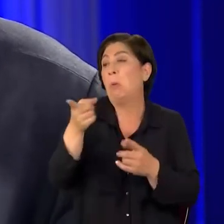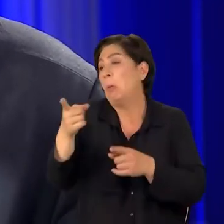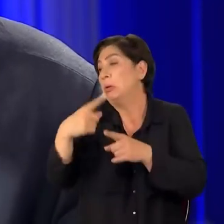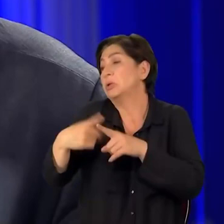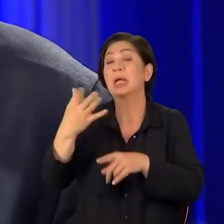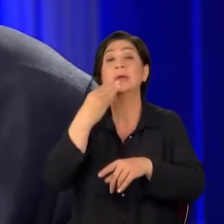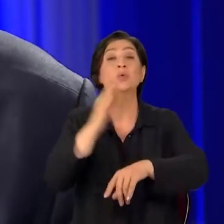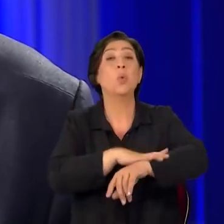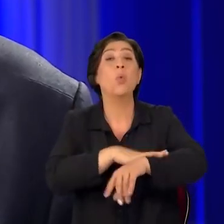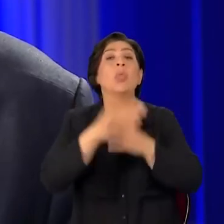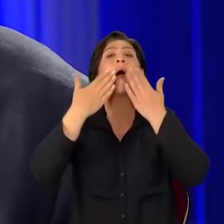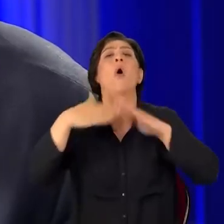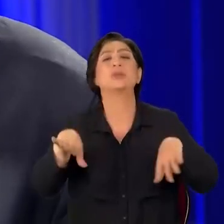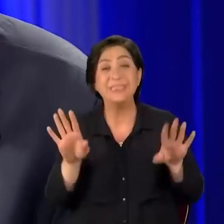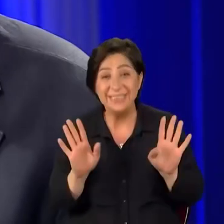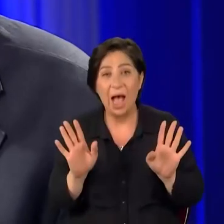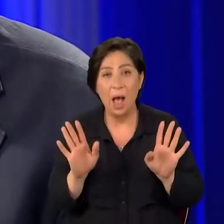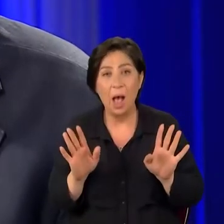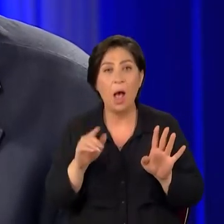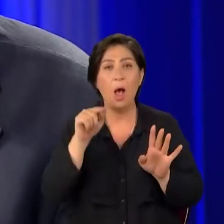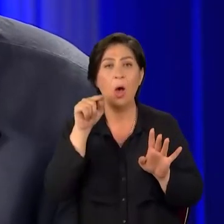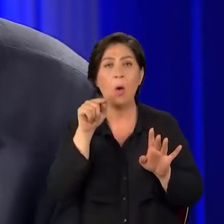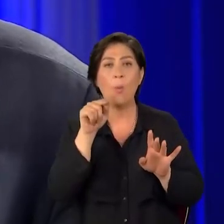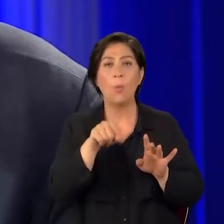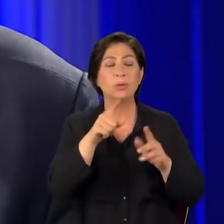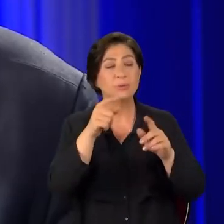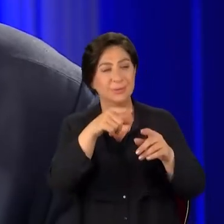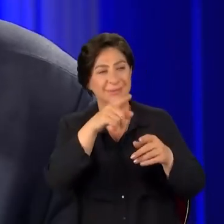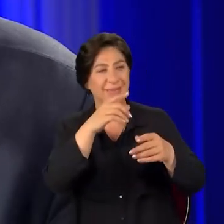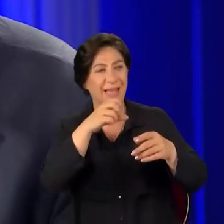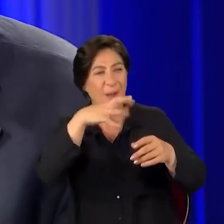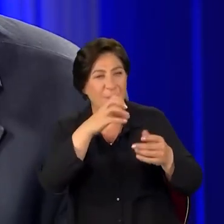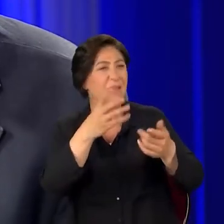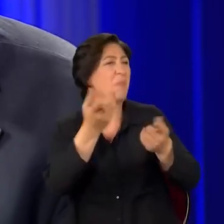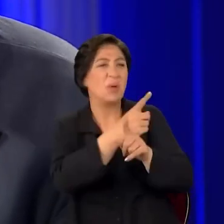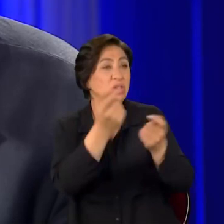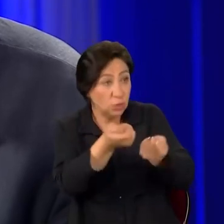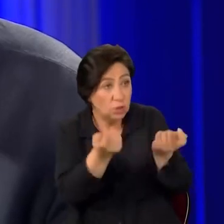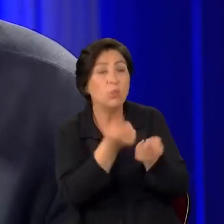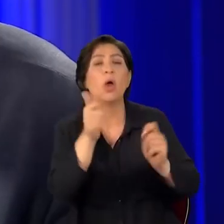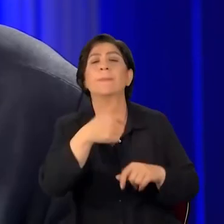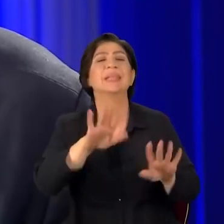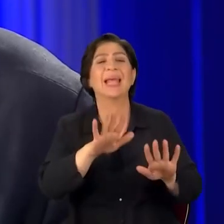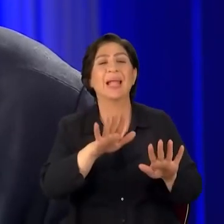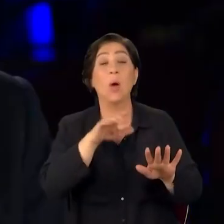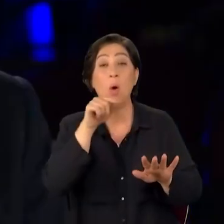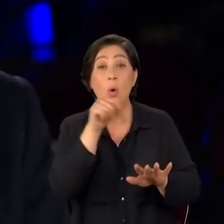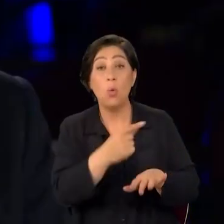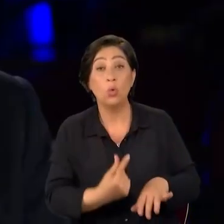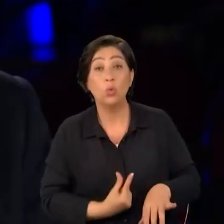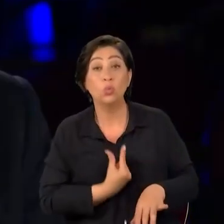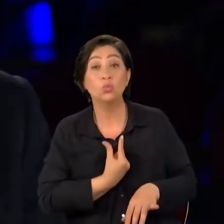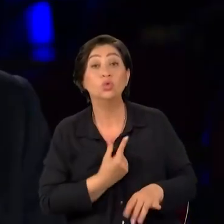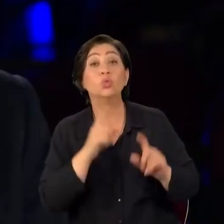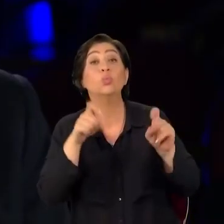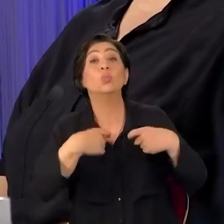X Partisi'nde gençlik kolunda yer almıyorsa bu saldo partinin çalışıp çalışmamasından ötürü değil, o partilerde